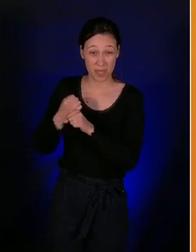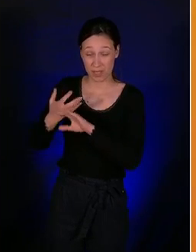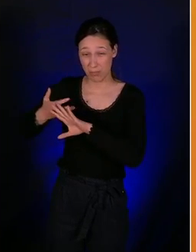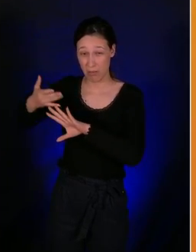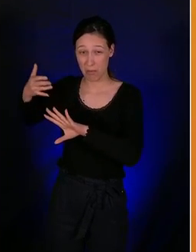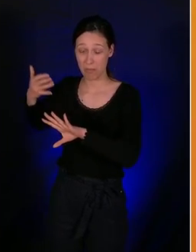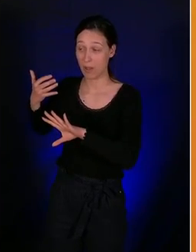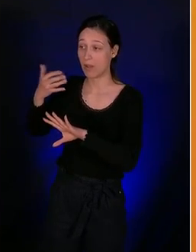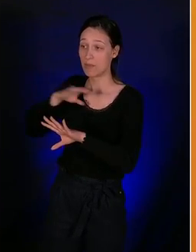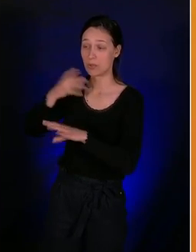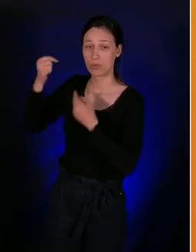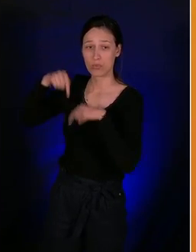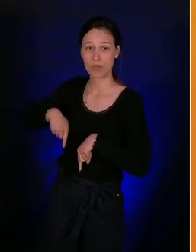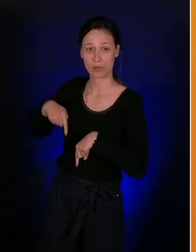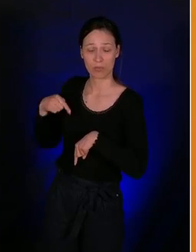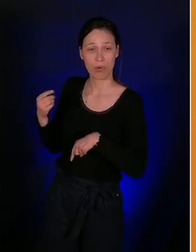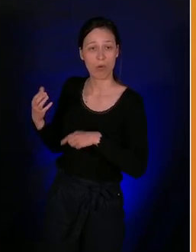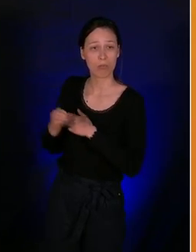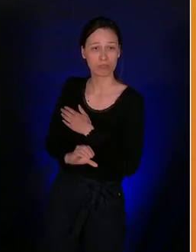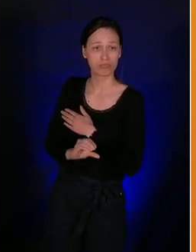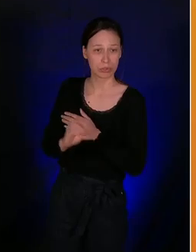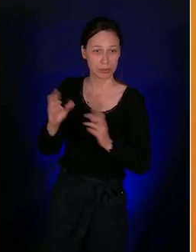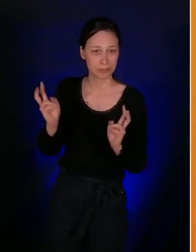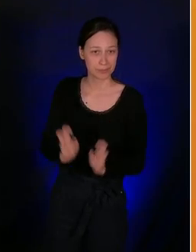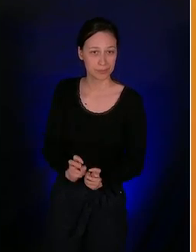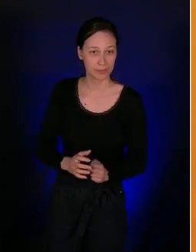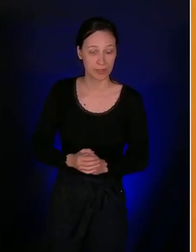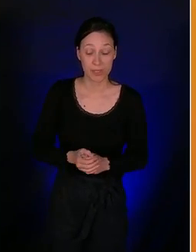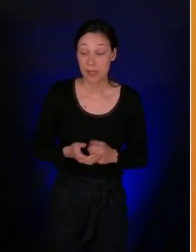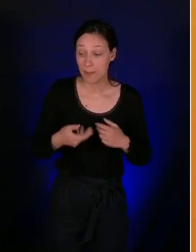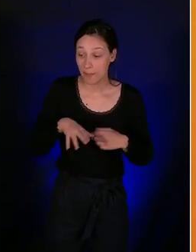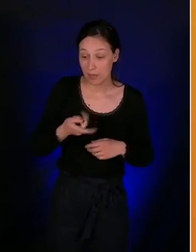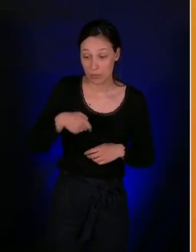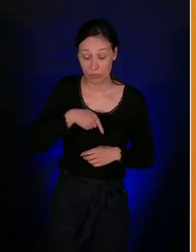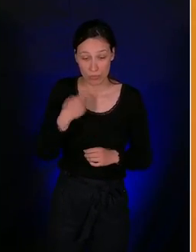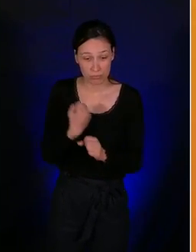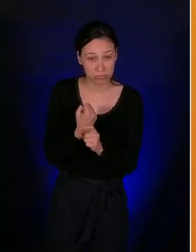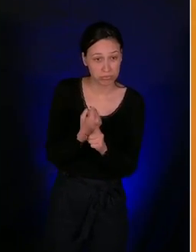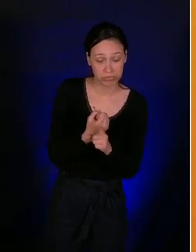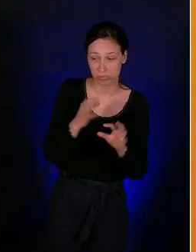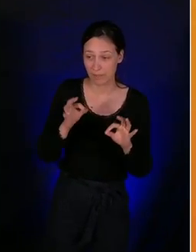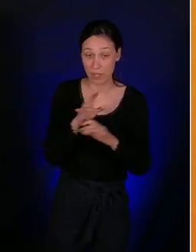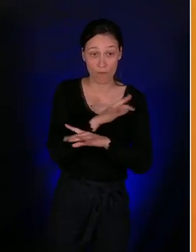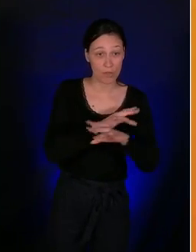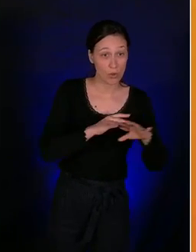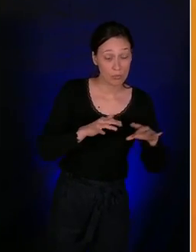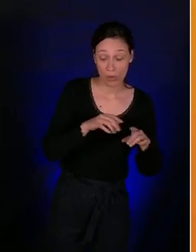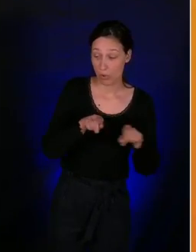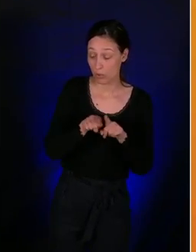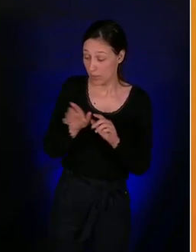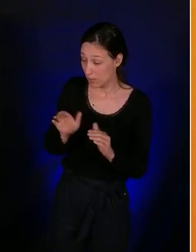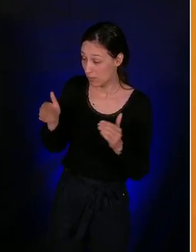notre évolution, progrès social, enjeux environnementaux, fabriquer ici ce qu'on consomme localement, nos